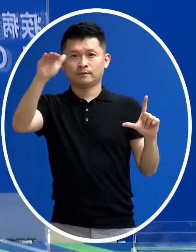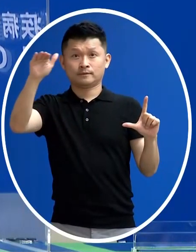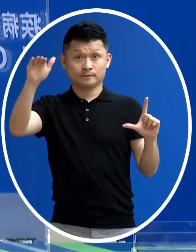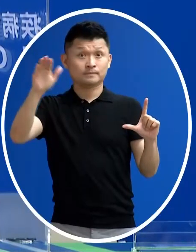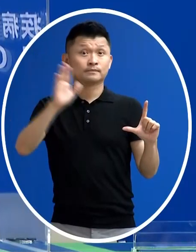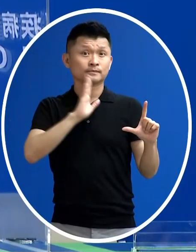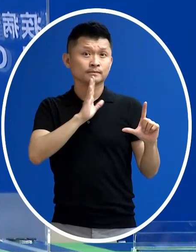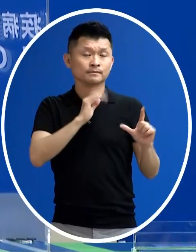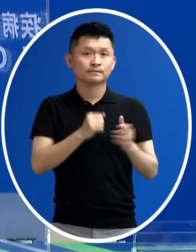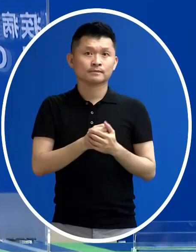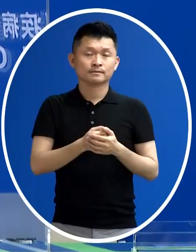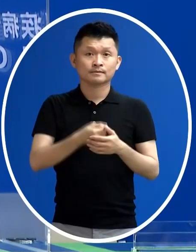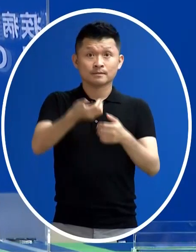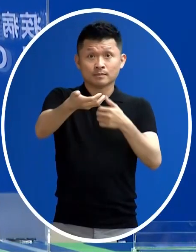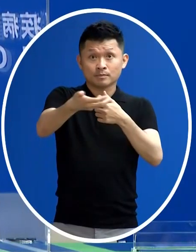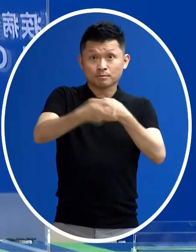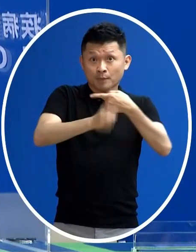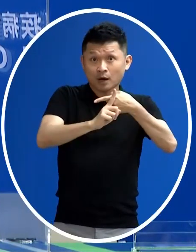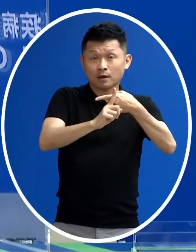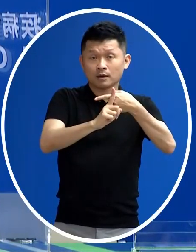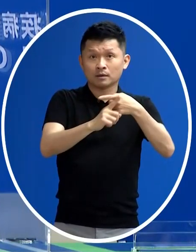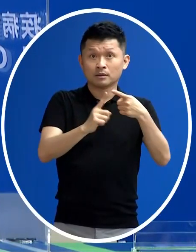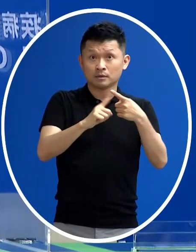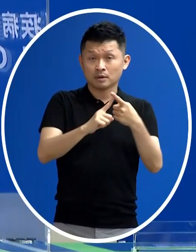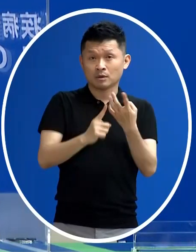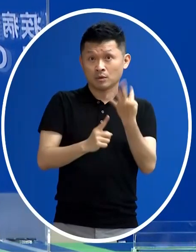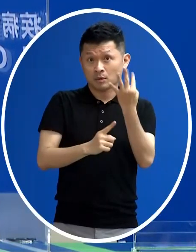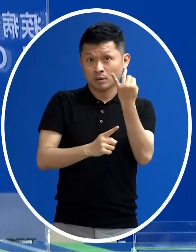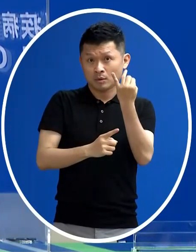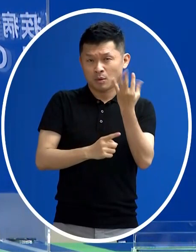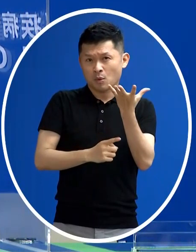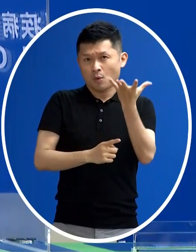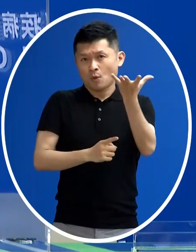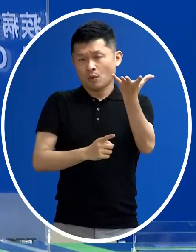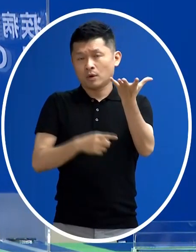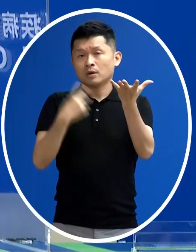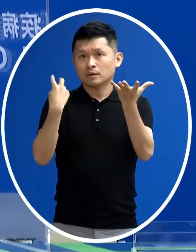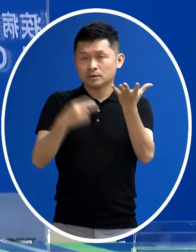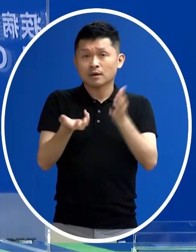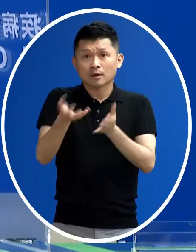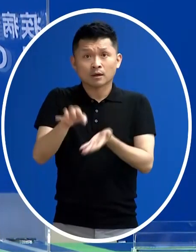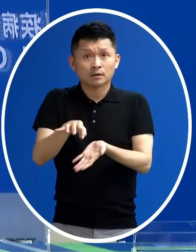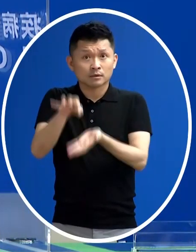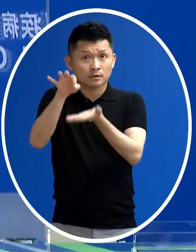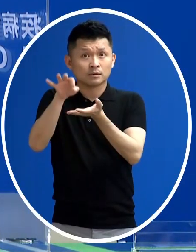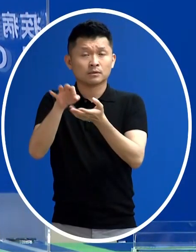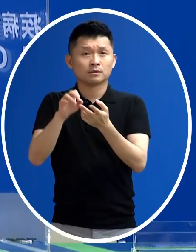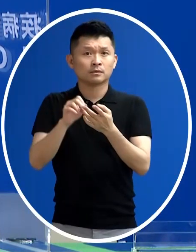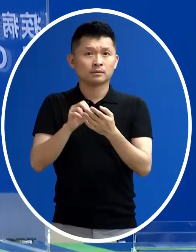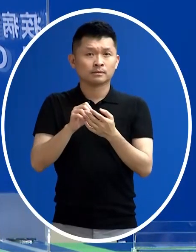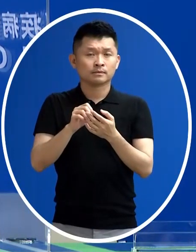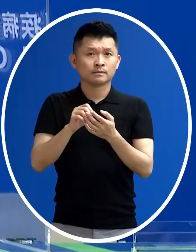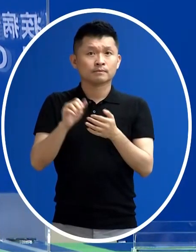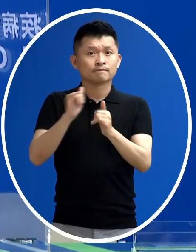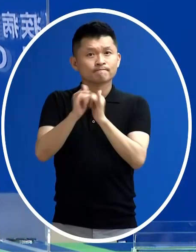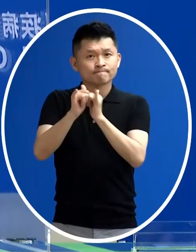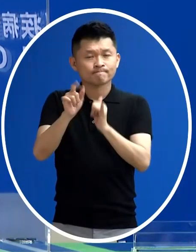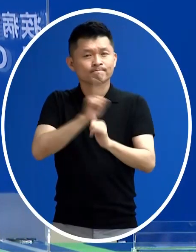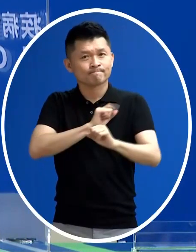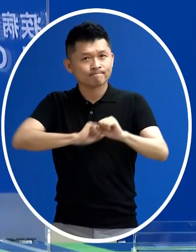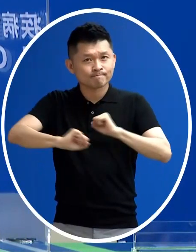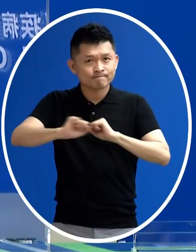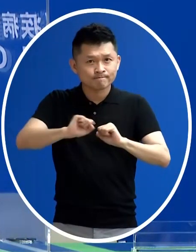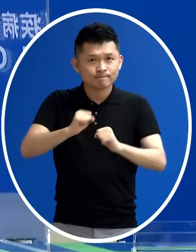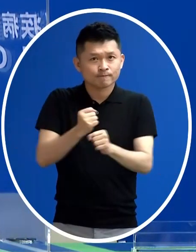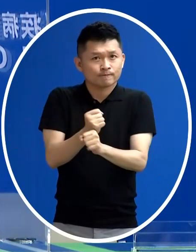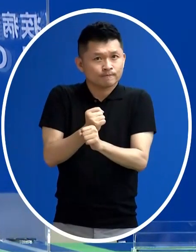除了这个感染人数已经达到一定的程度，再加上刚刚讲的这个这些民众自发的这